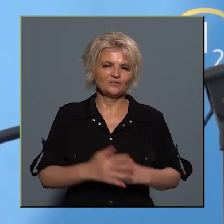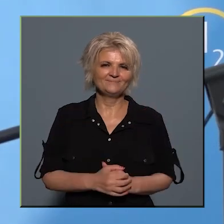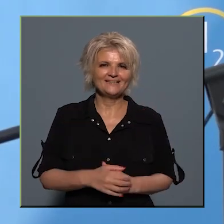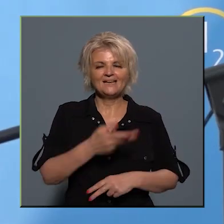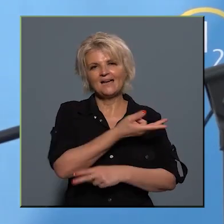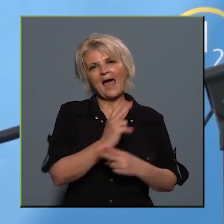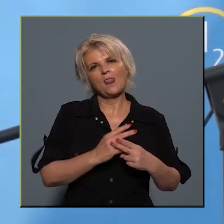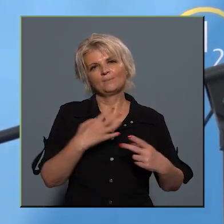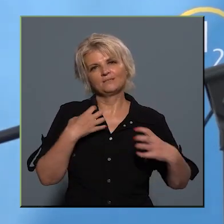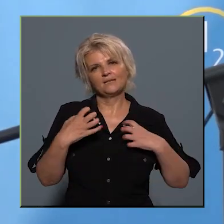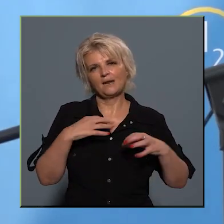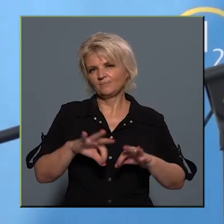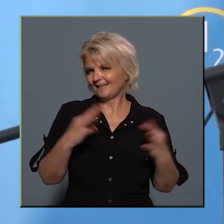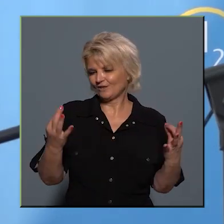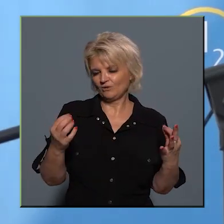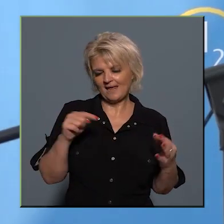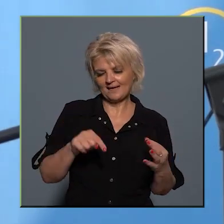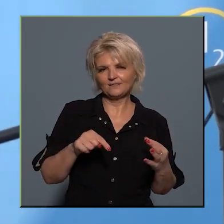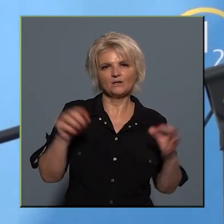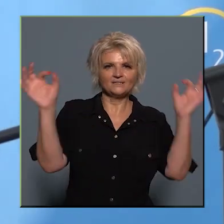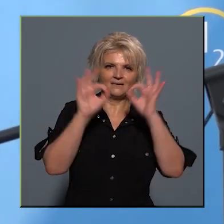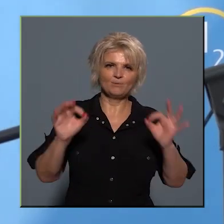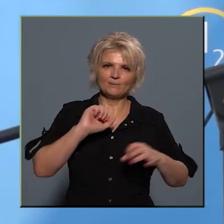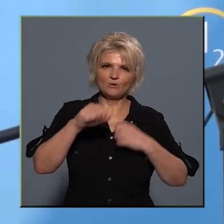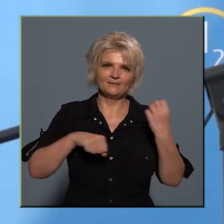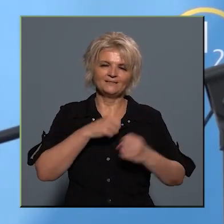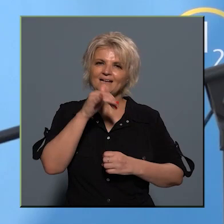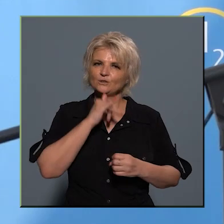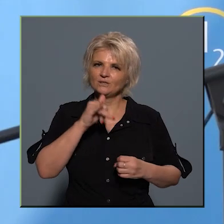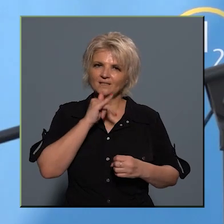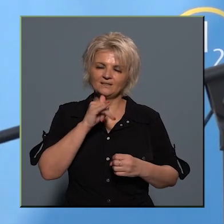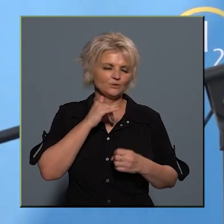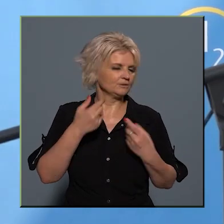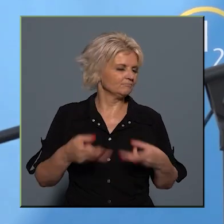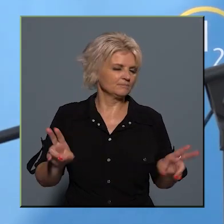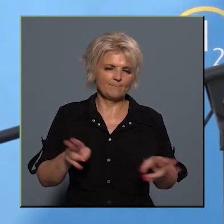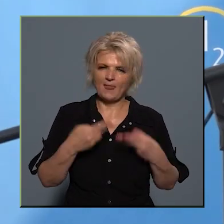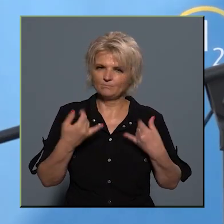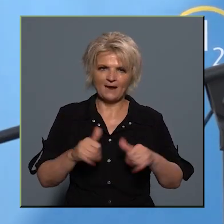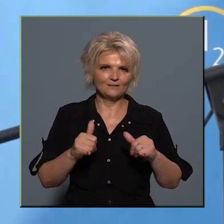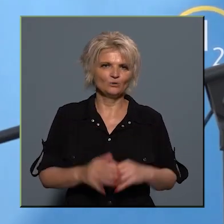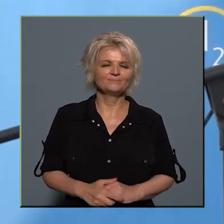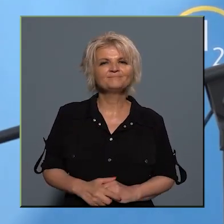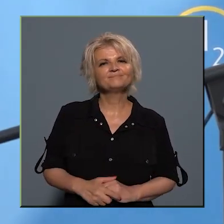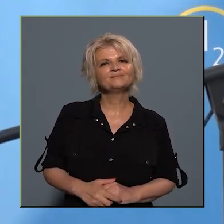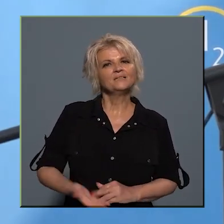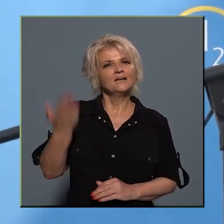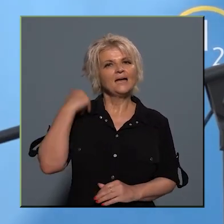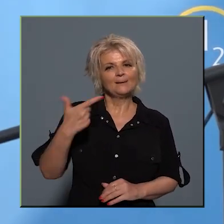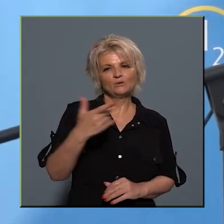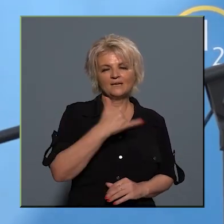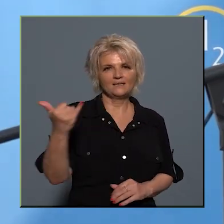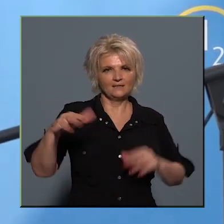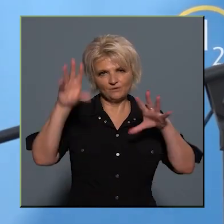Állami szerepvállalás nélkül ez az iparág, a mobilitás zöldítése sem fog beindulni. Ezt az elmúlt két év